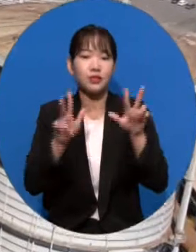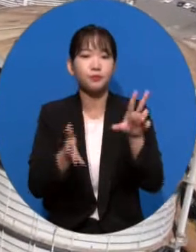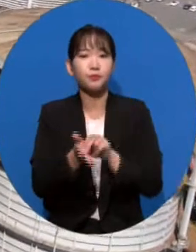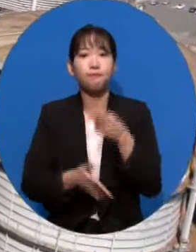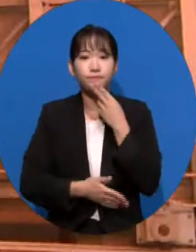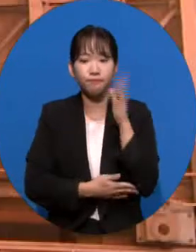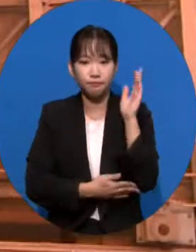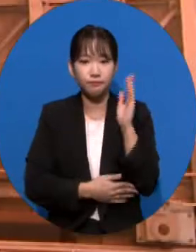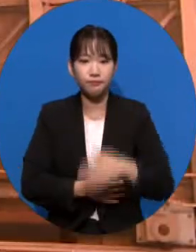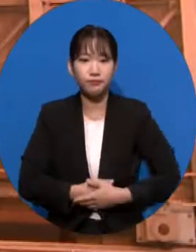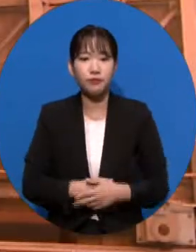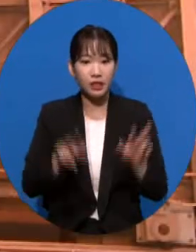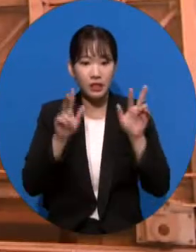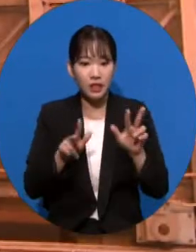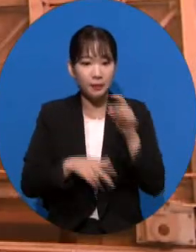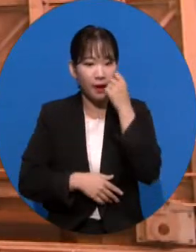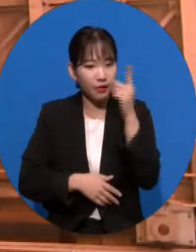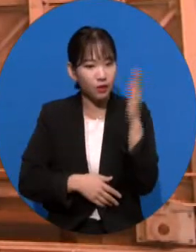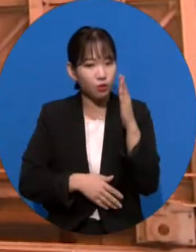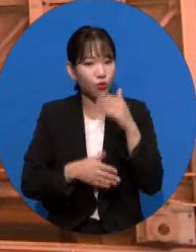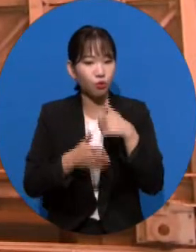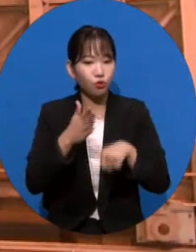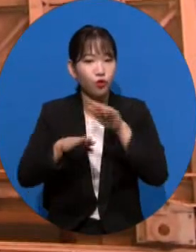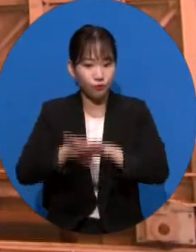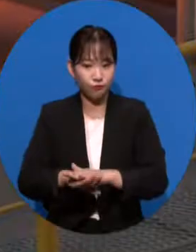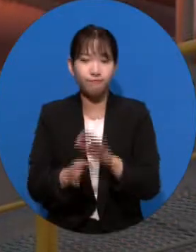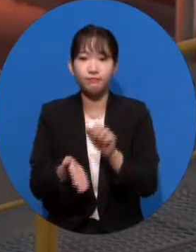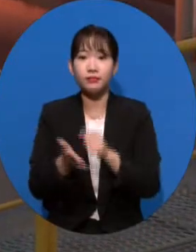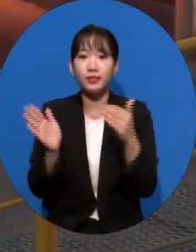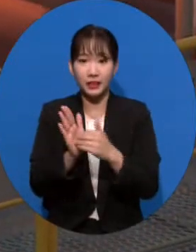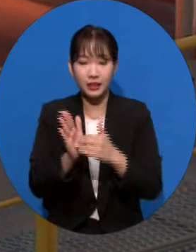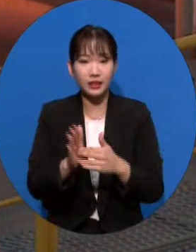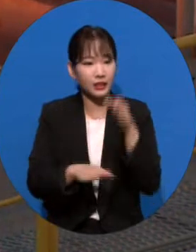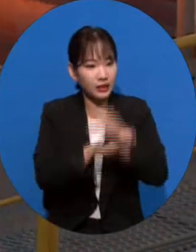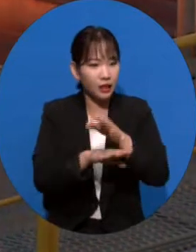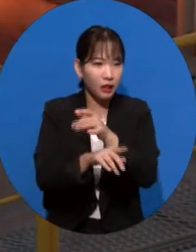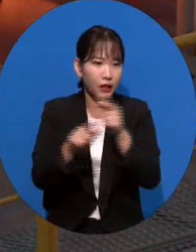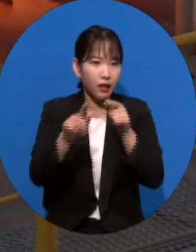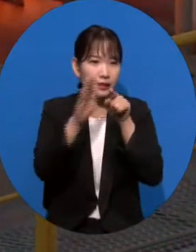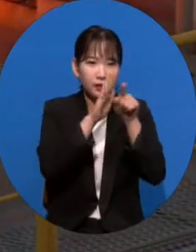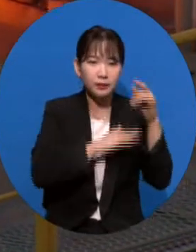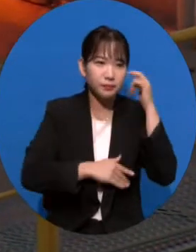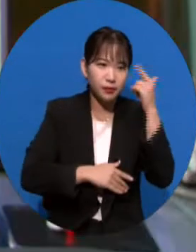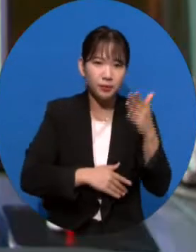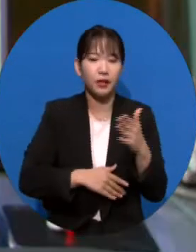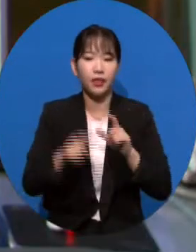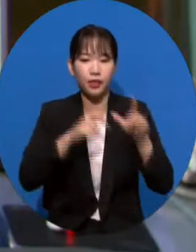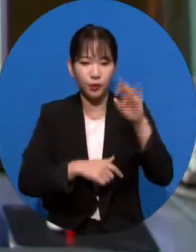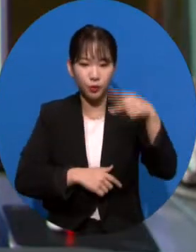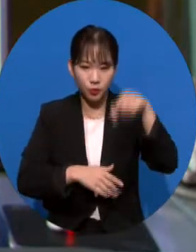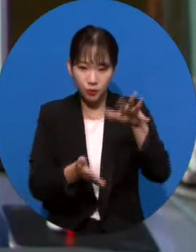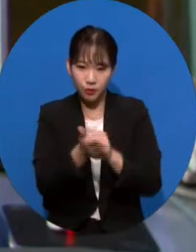말합니다 현재 1 닯은 제고 량을 후 한 상태이며 구매처 다변화 등 추가 요소 물량 후보를 위해